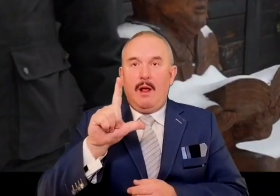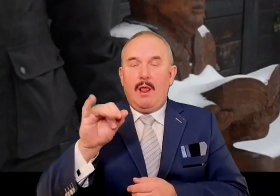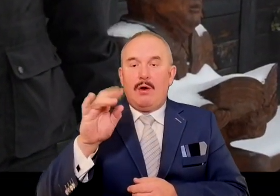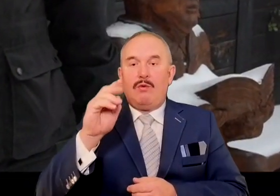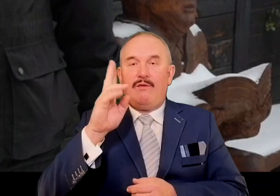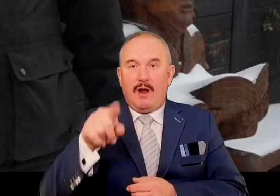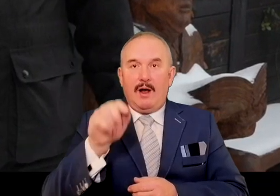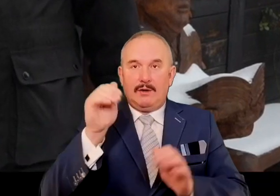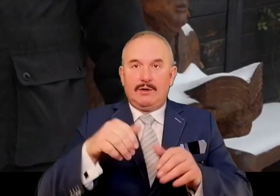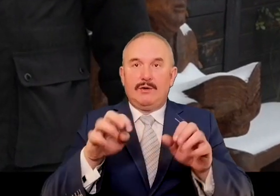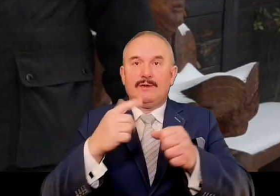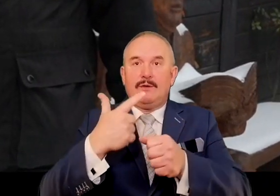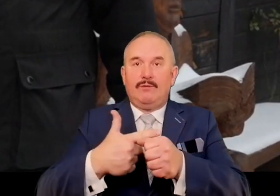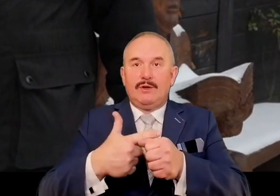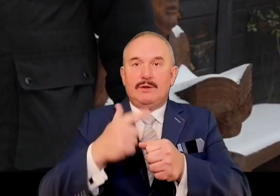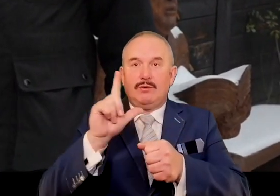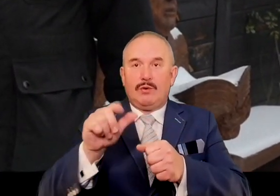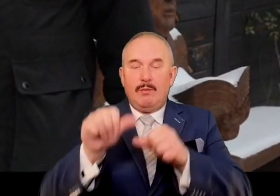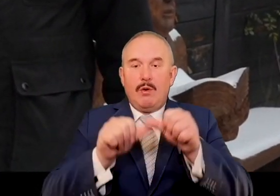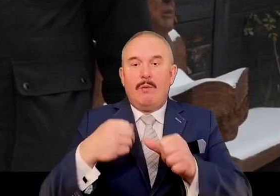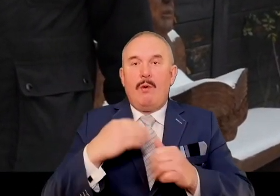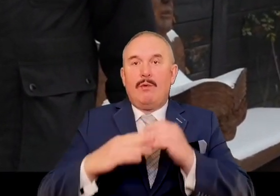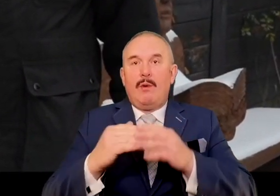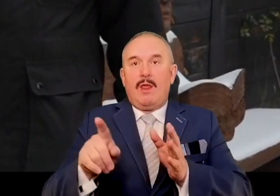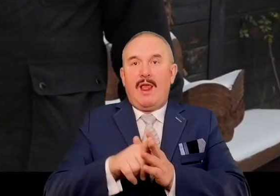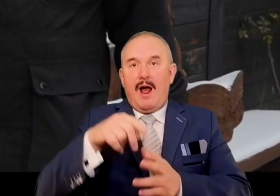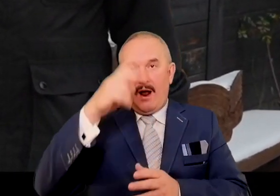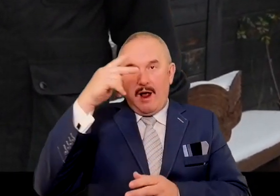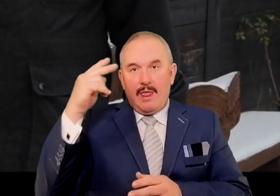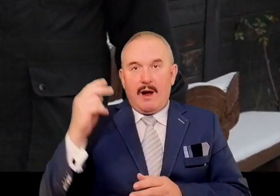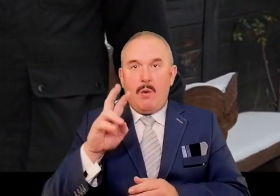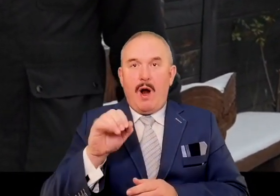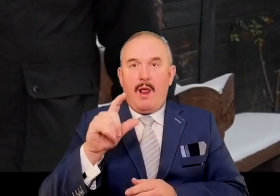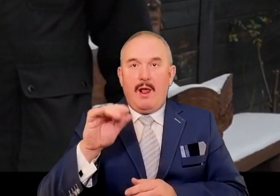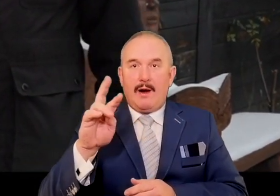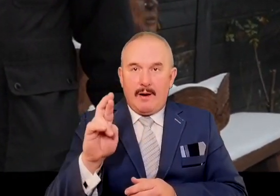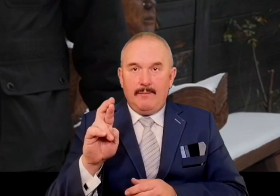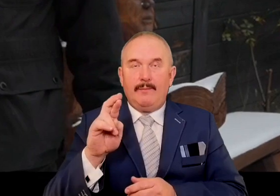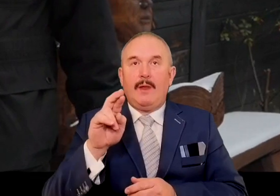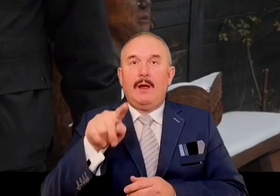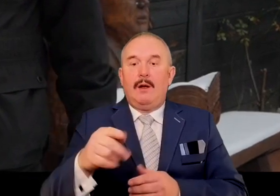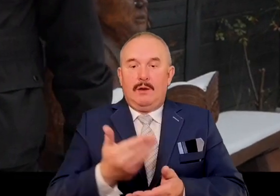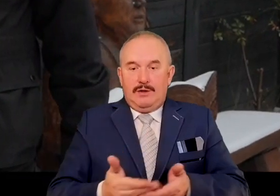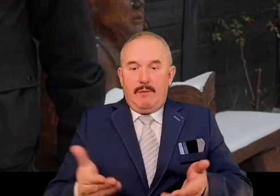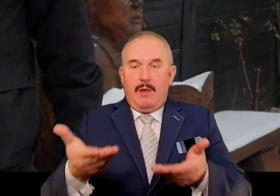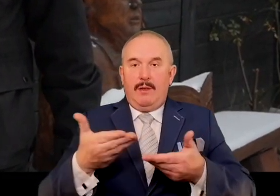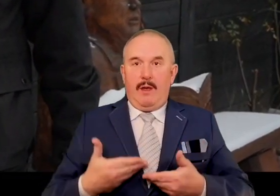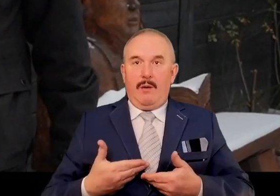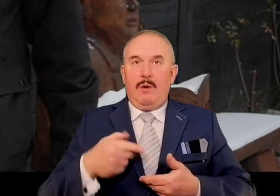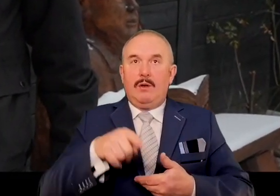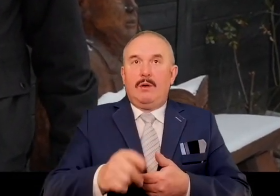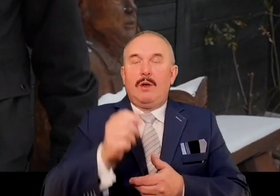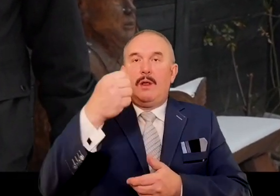w 1922 roku dla generała Hallera. Parcelę pod tą willę przekazał